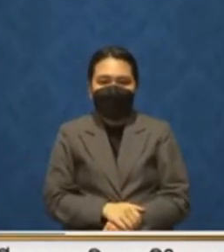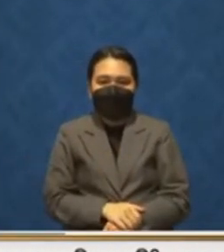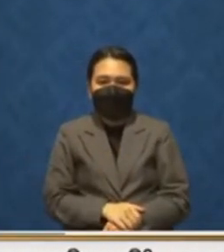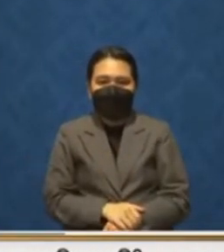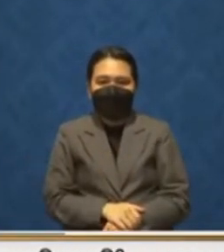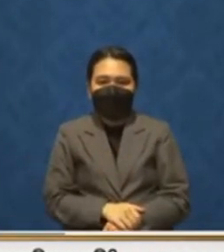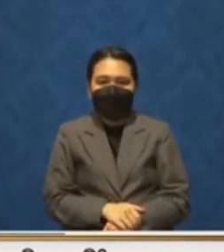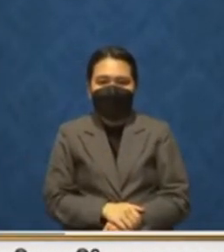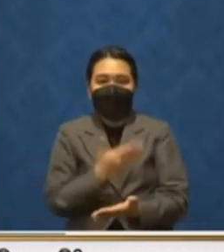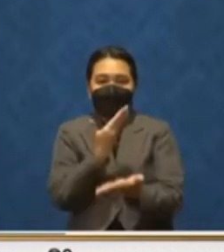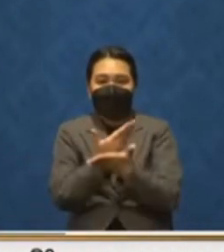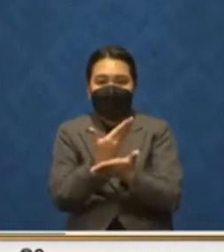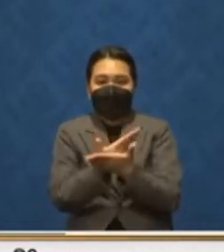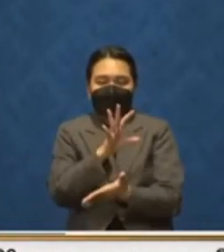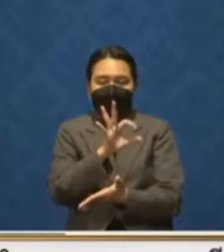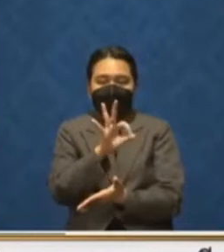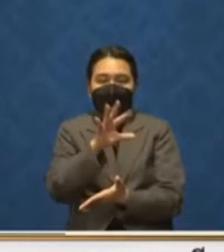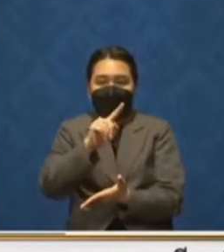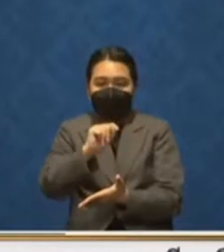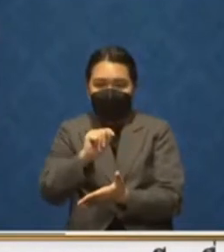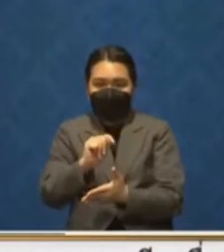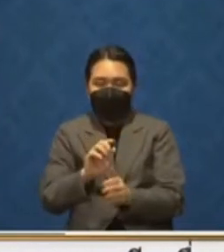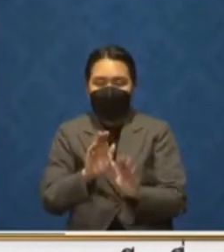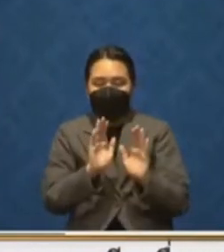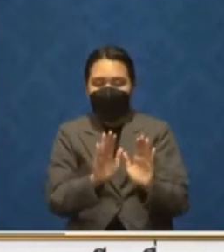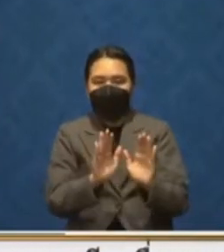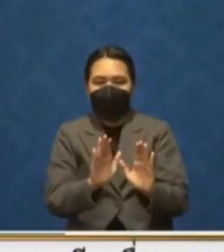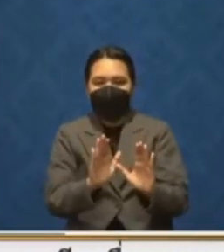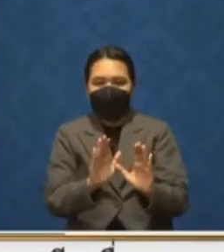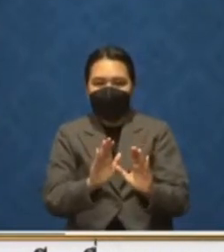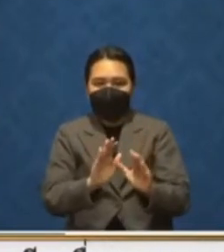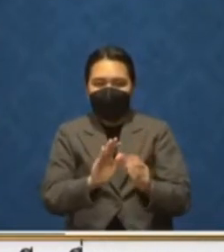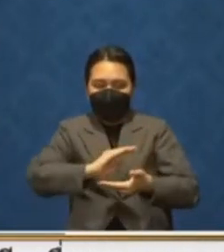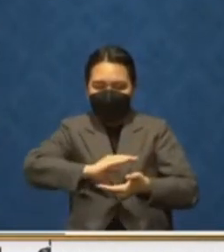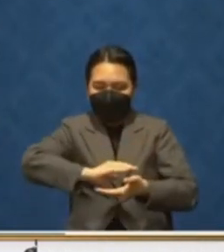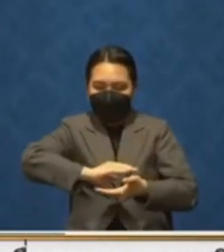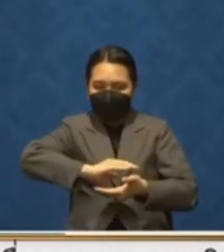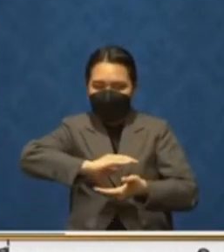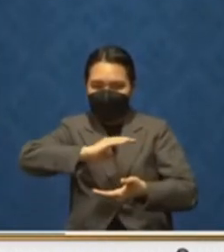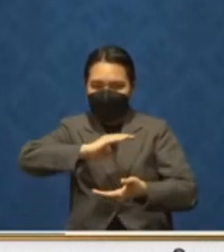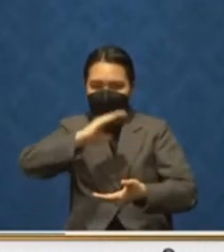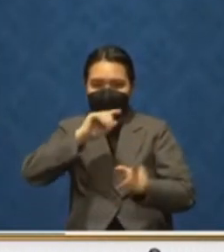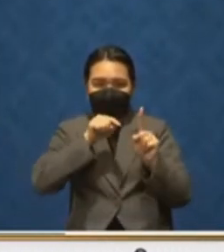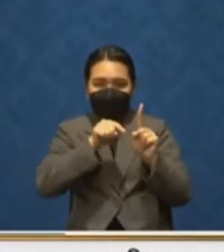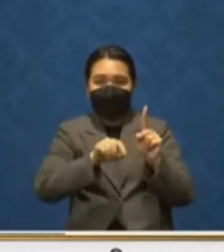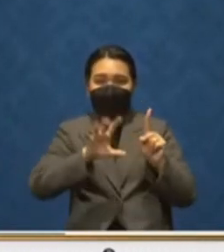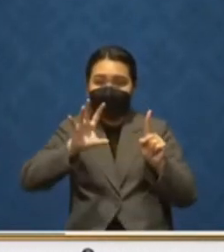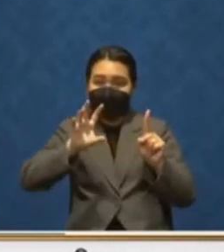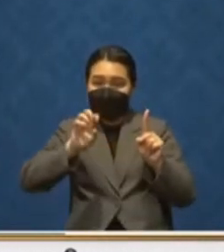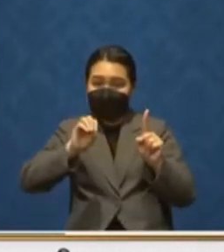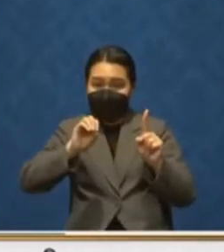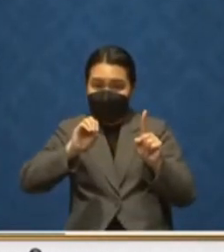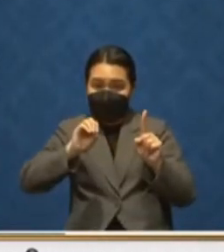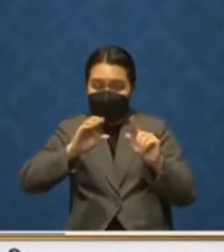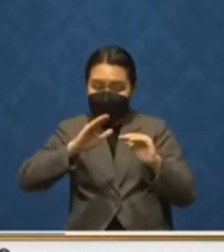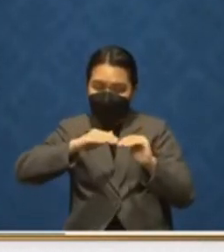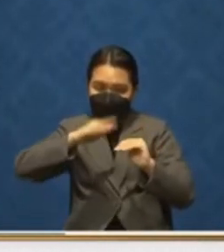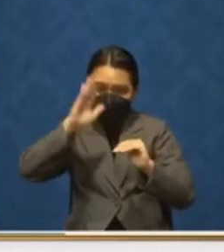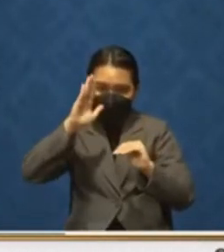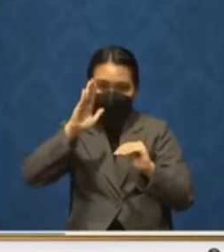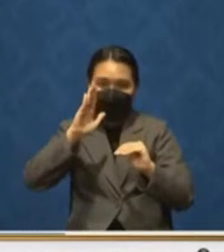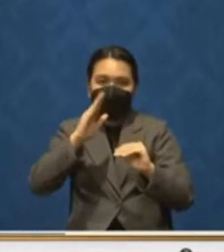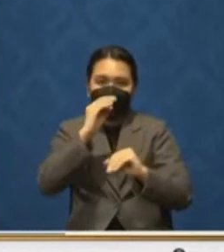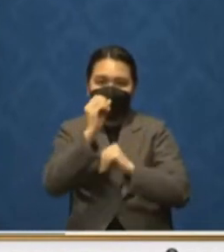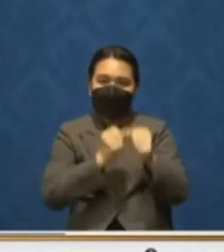FTที่สะสมกันมาเหนือมากกว่า 1บาท 50สตางค์ในระยะเวลา 3